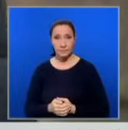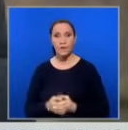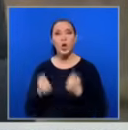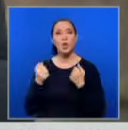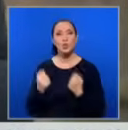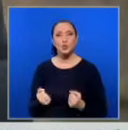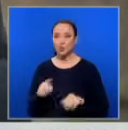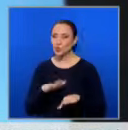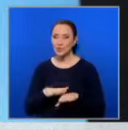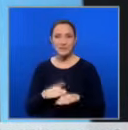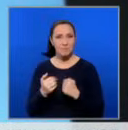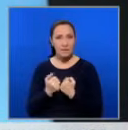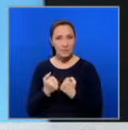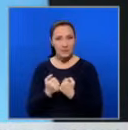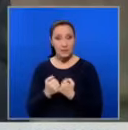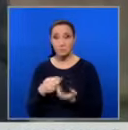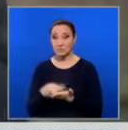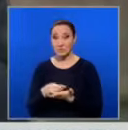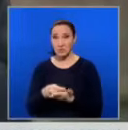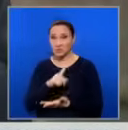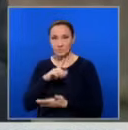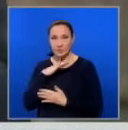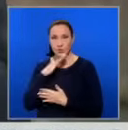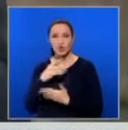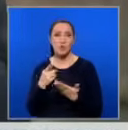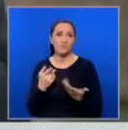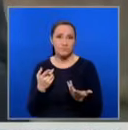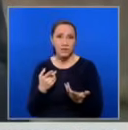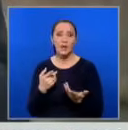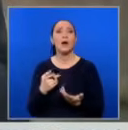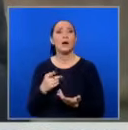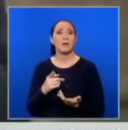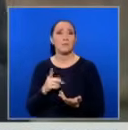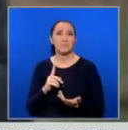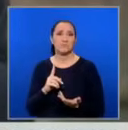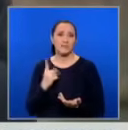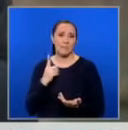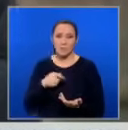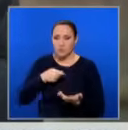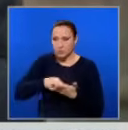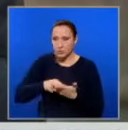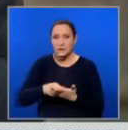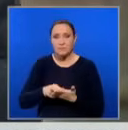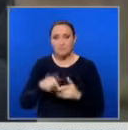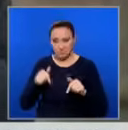Трудно достъпни места са. Заплатата не стига, колкото да си заплатим текущи нужди и